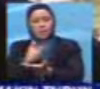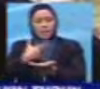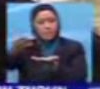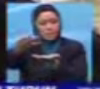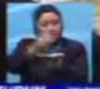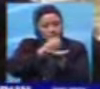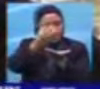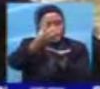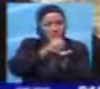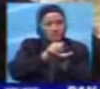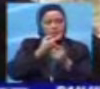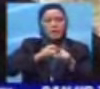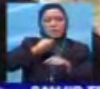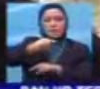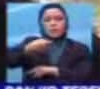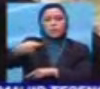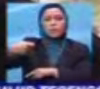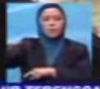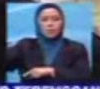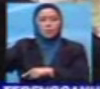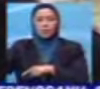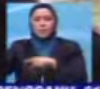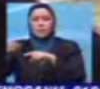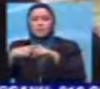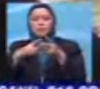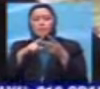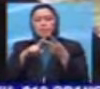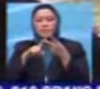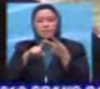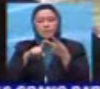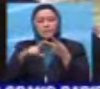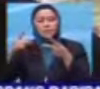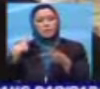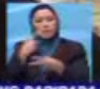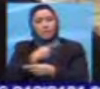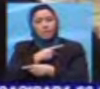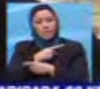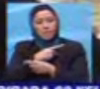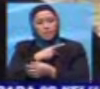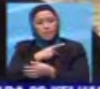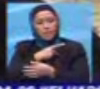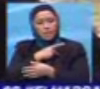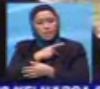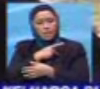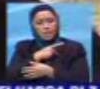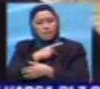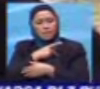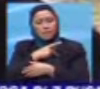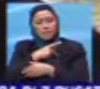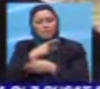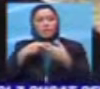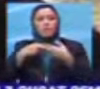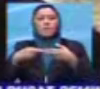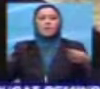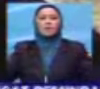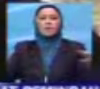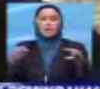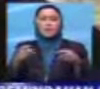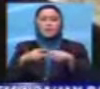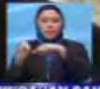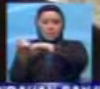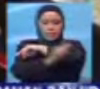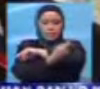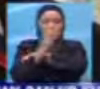daripada sewa PLKN dan kita akan boleh, kita rasmi taman air ini, kita akan